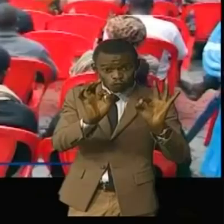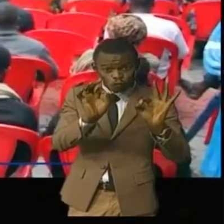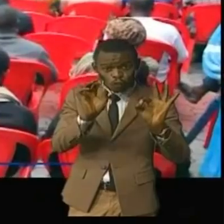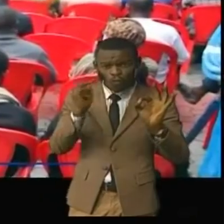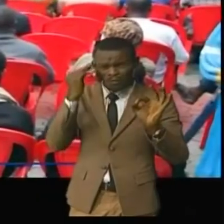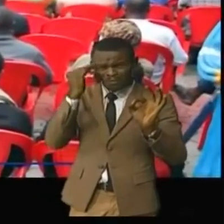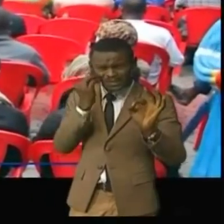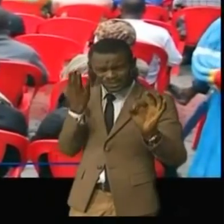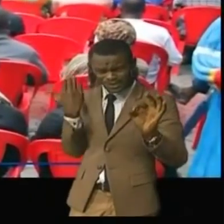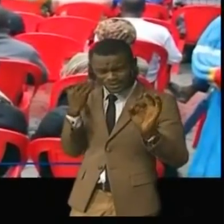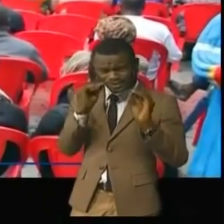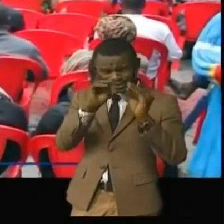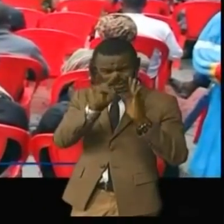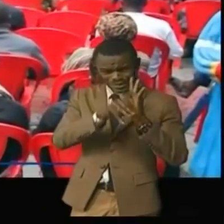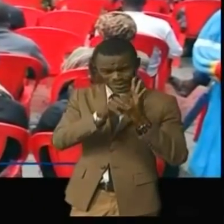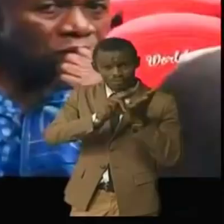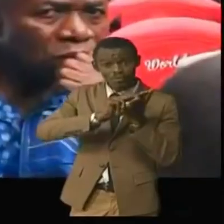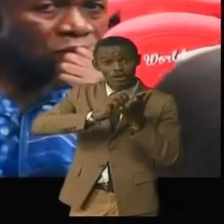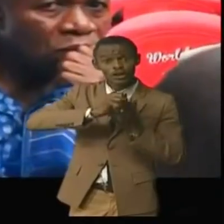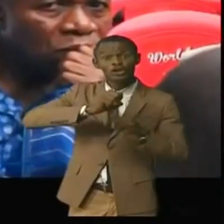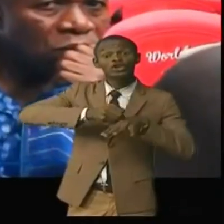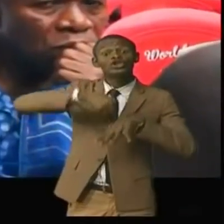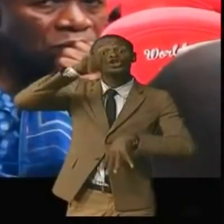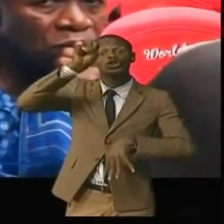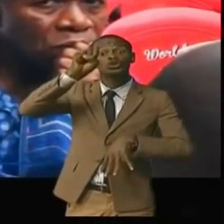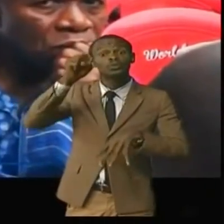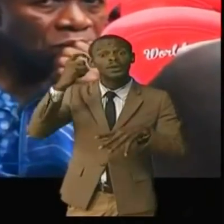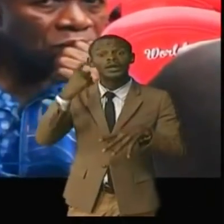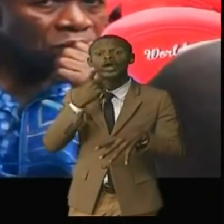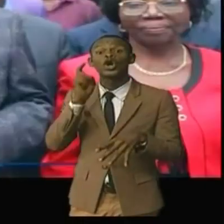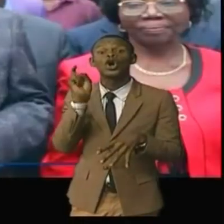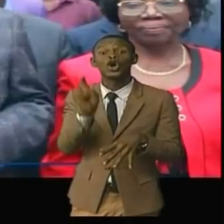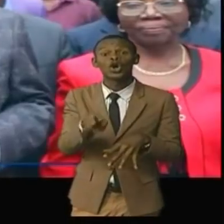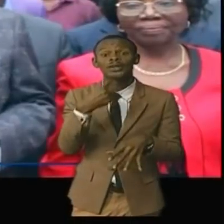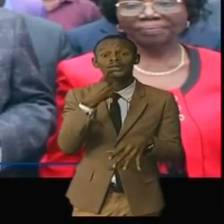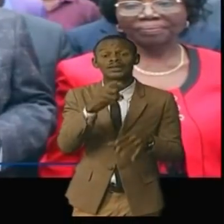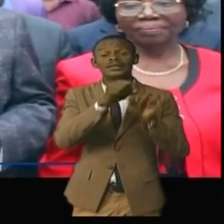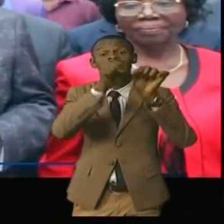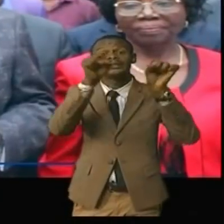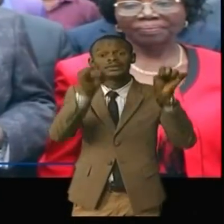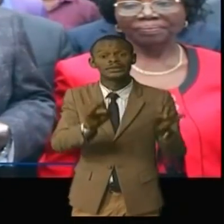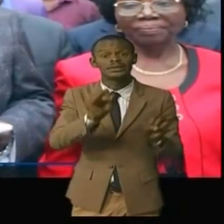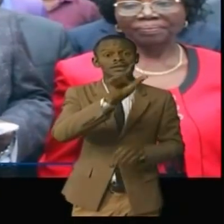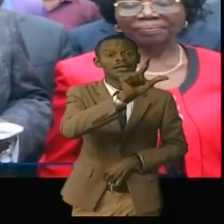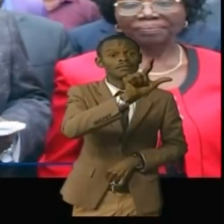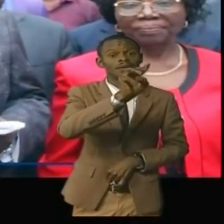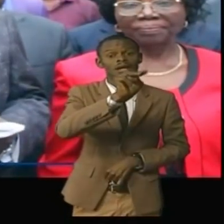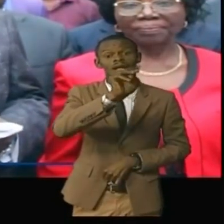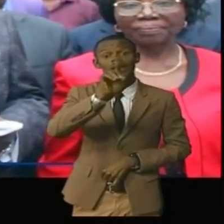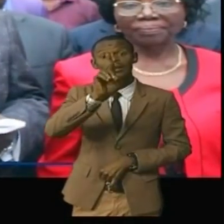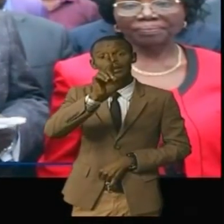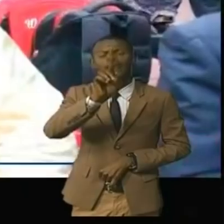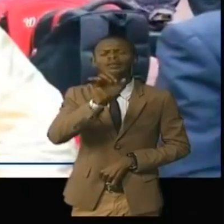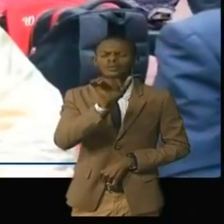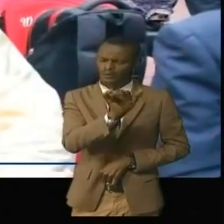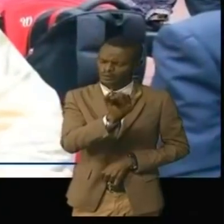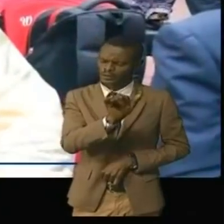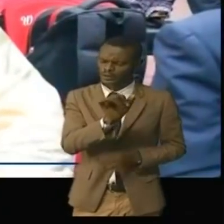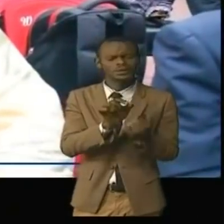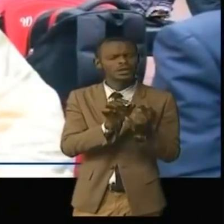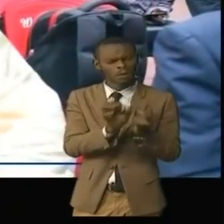de ce promade, le professeur émérite Oscar Ntsaman Olutu, l'innovation, la créativité